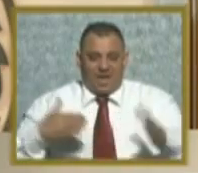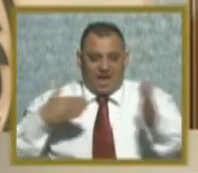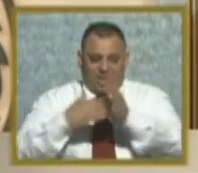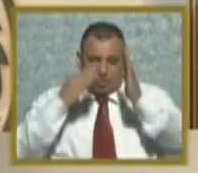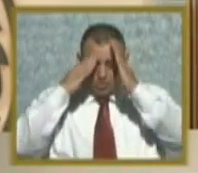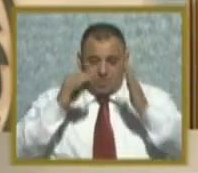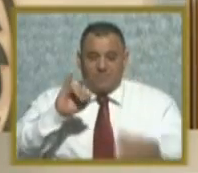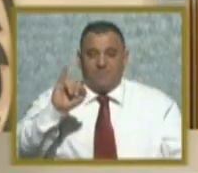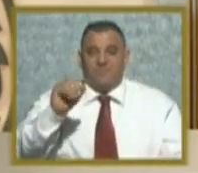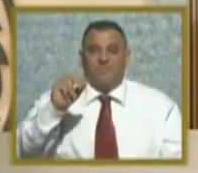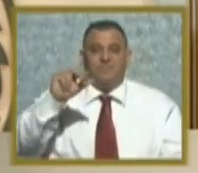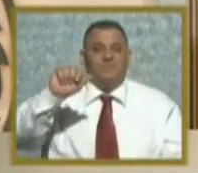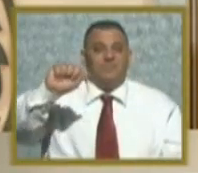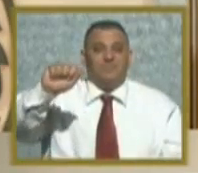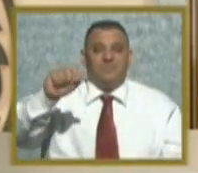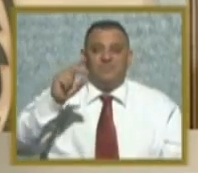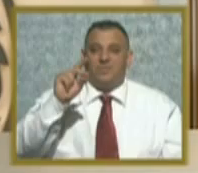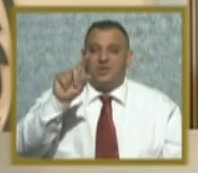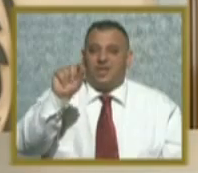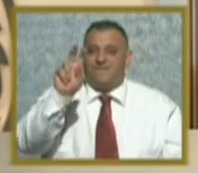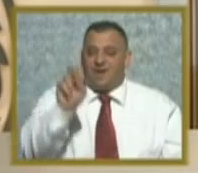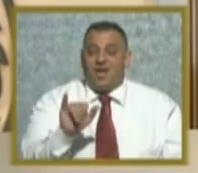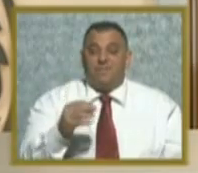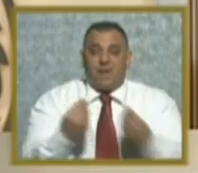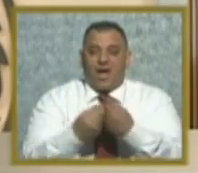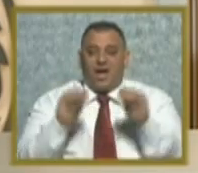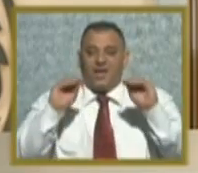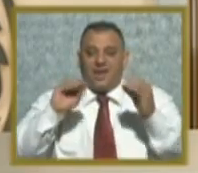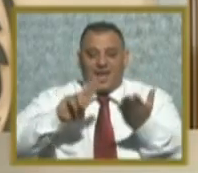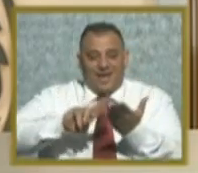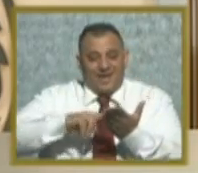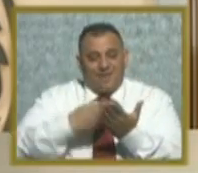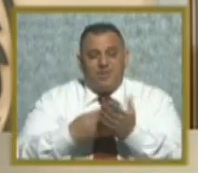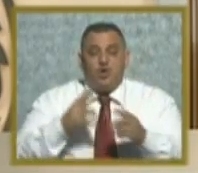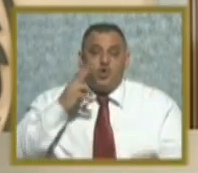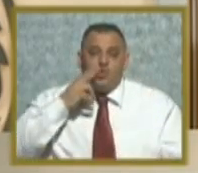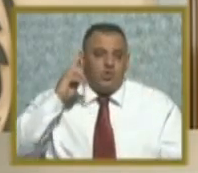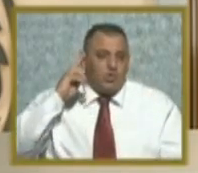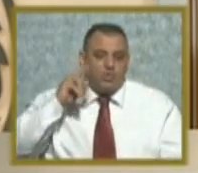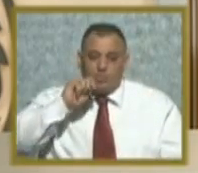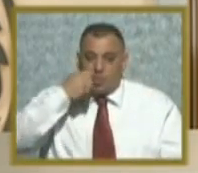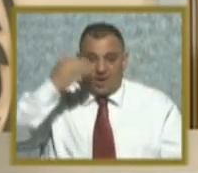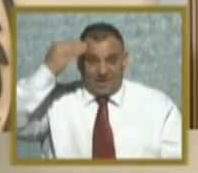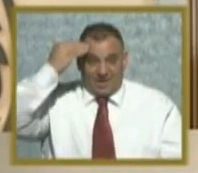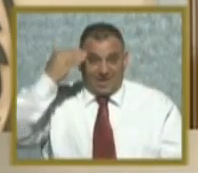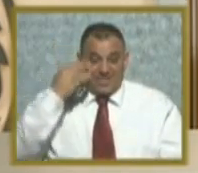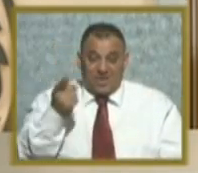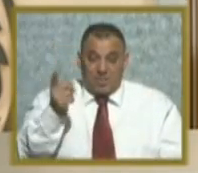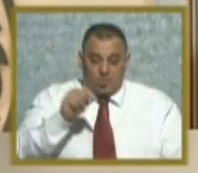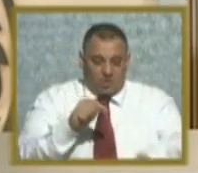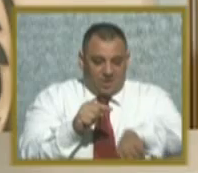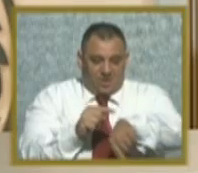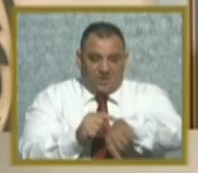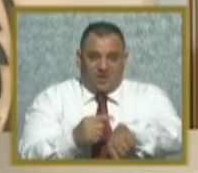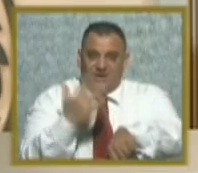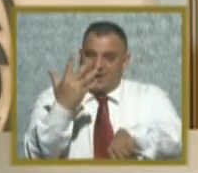أشكر في نهاية هذا اللقاء الأستاذ المخرج مصطفى ضاضة وزميلي في لغة الإشارة الأستاذ صلاح عودة وجميع زملائي في الاستوديو من المصورين